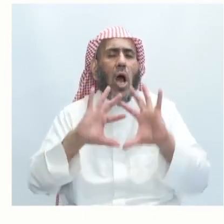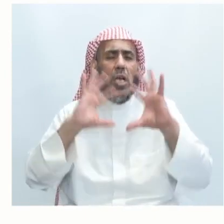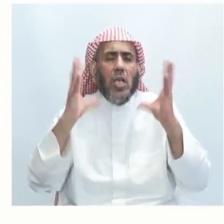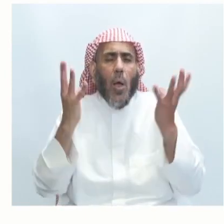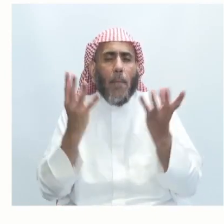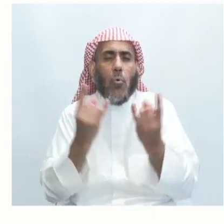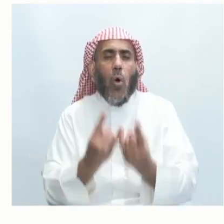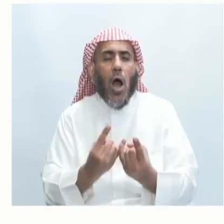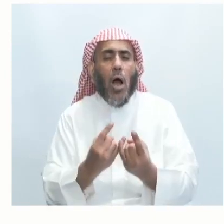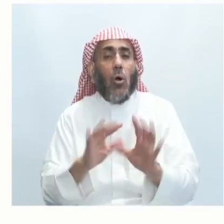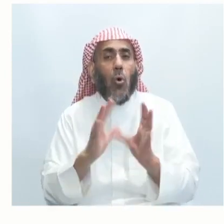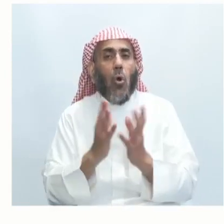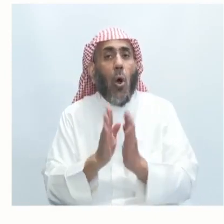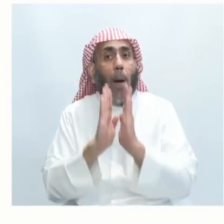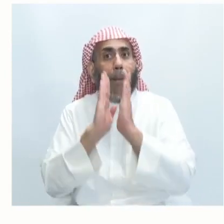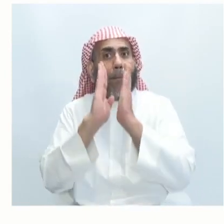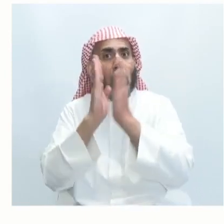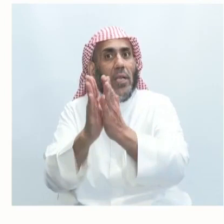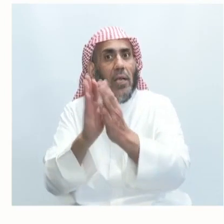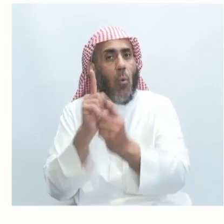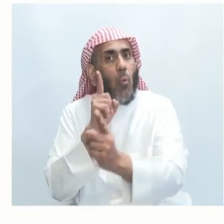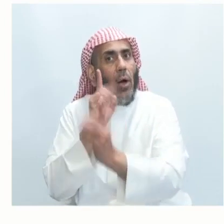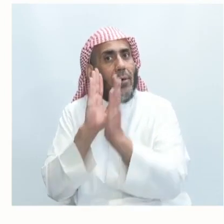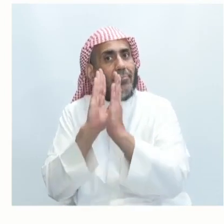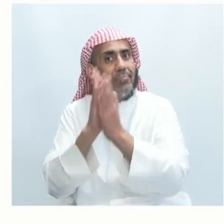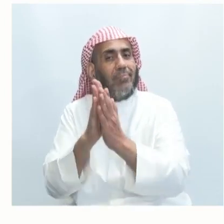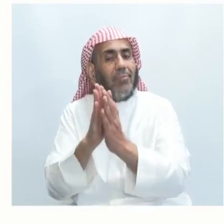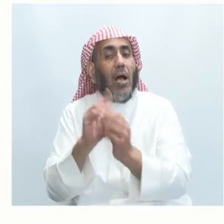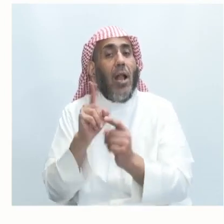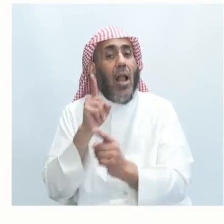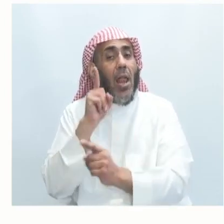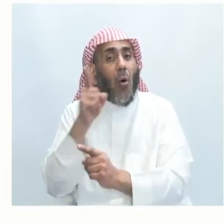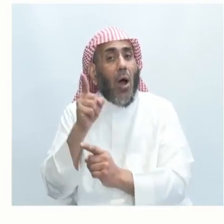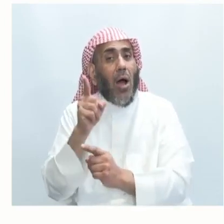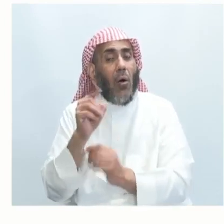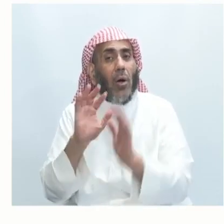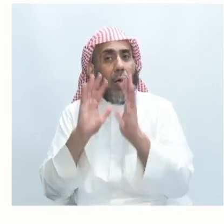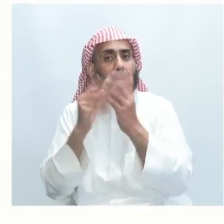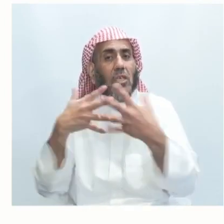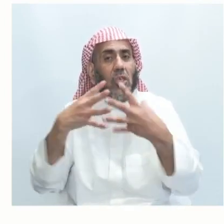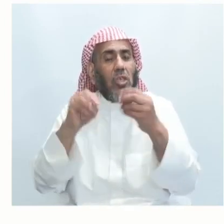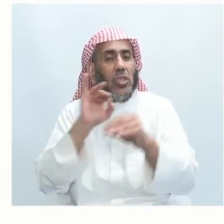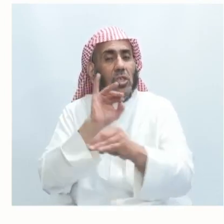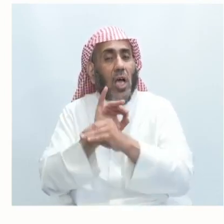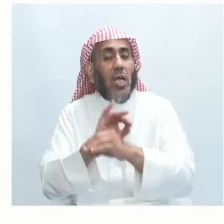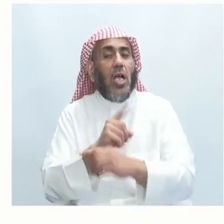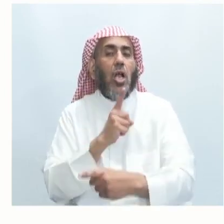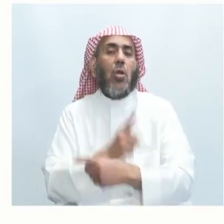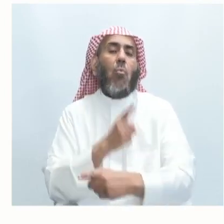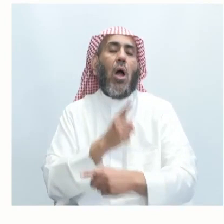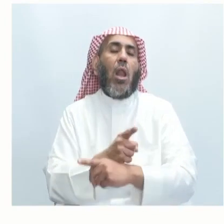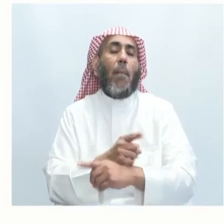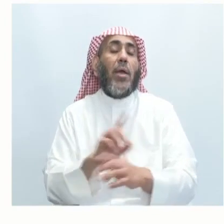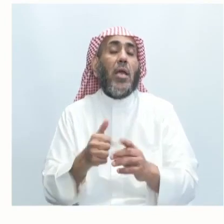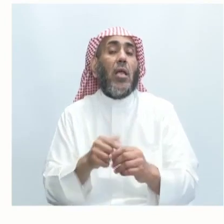جميعها كلها متجهه نحو من احسنتم نحو او نحو شرح المعلم